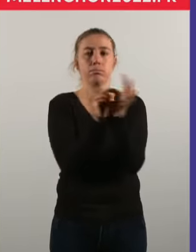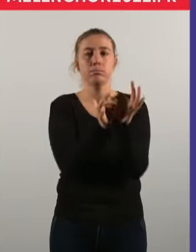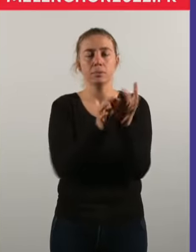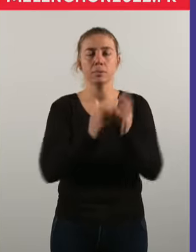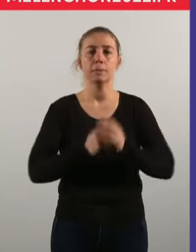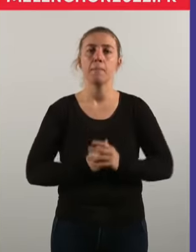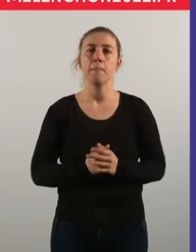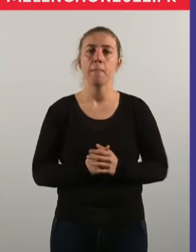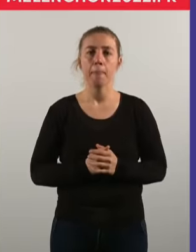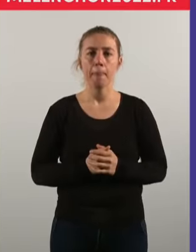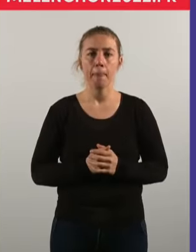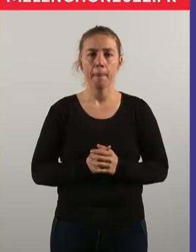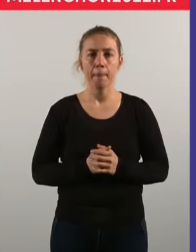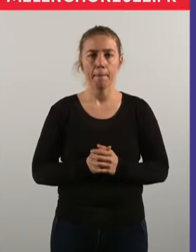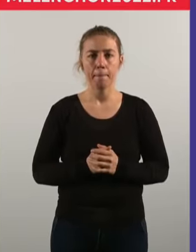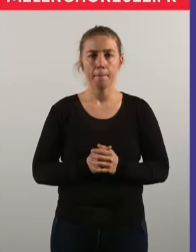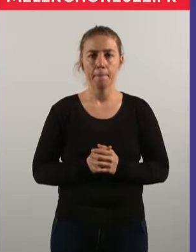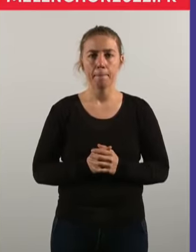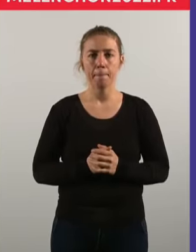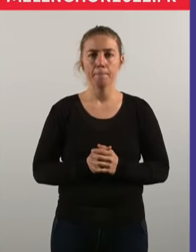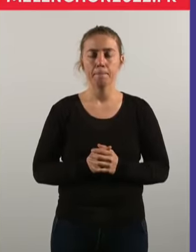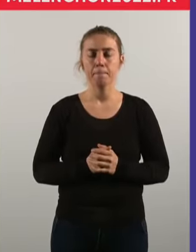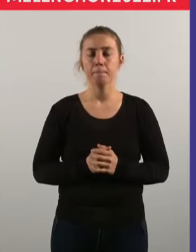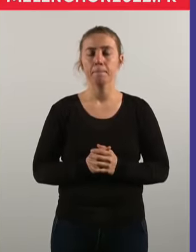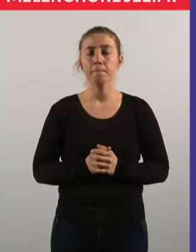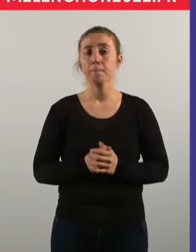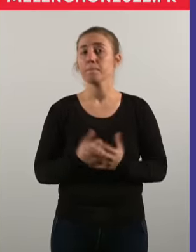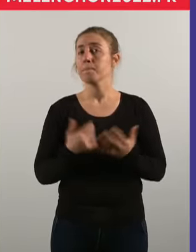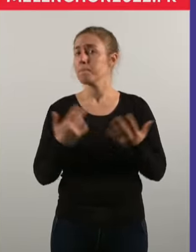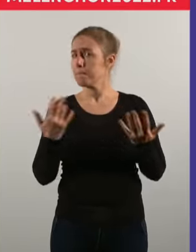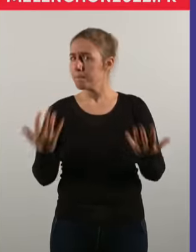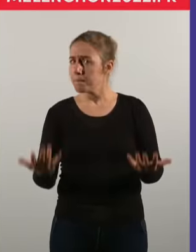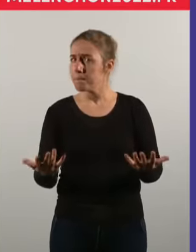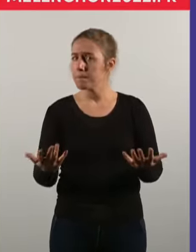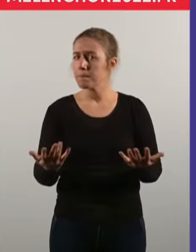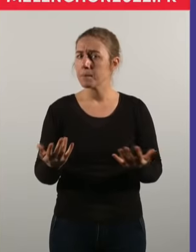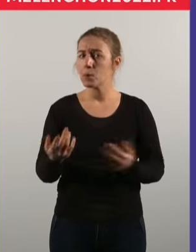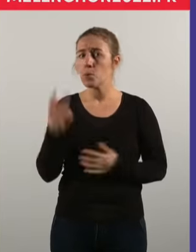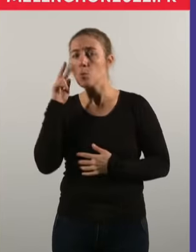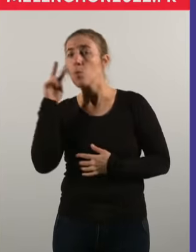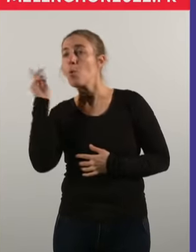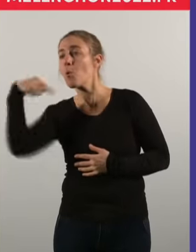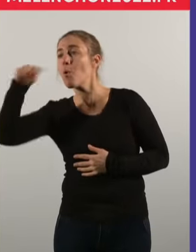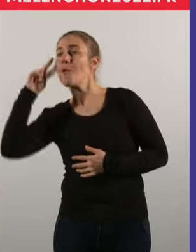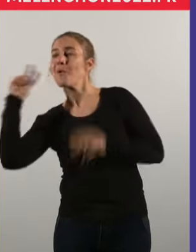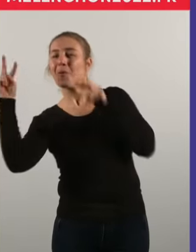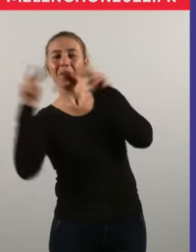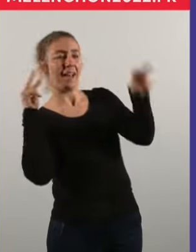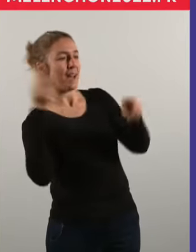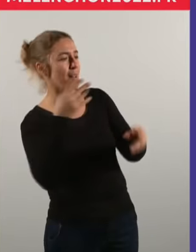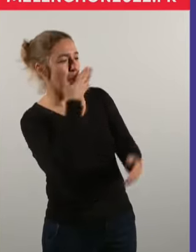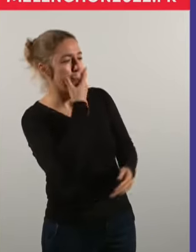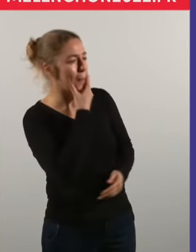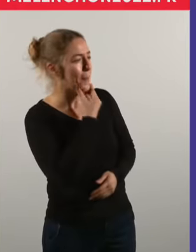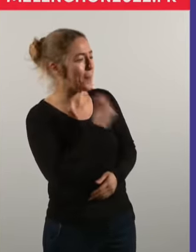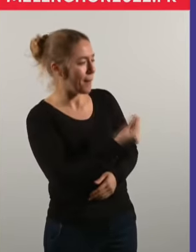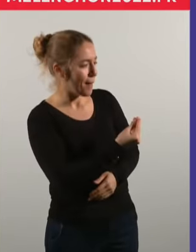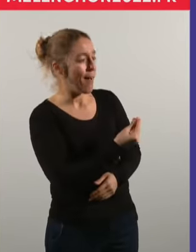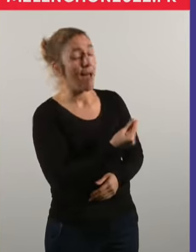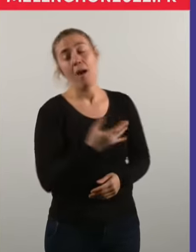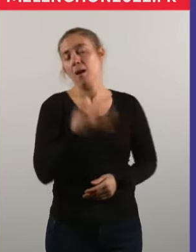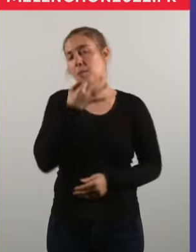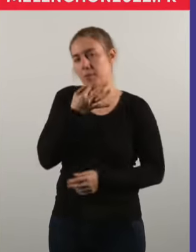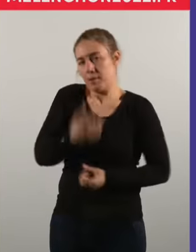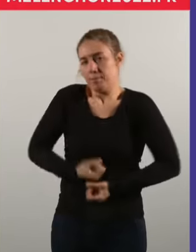Alors, que cela me permette, au moment où vous admirez cette merveille, que cela me permette de